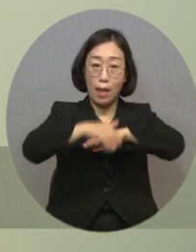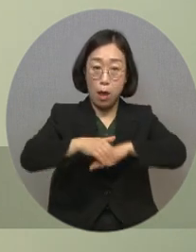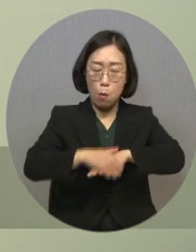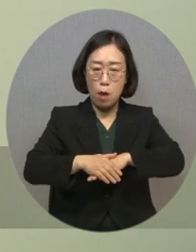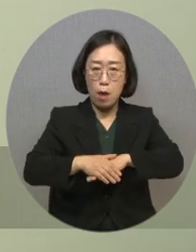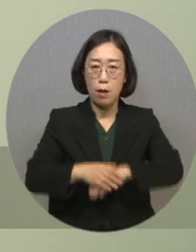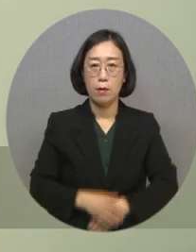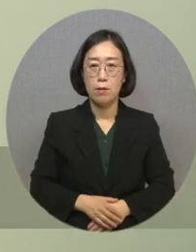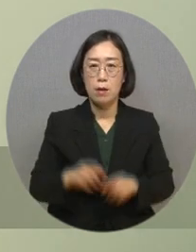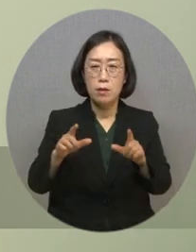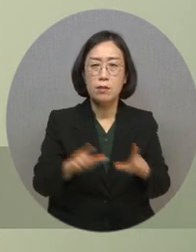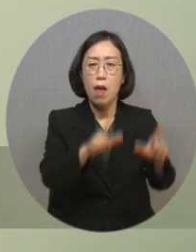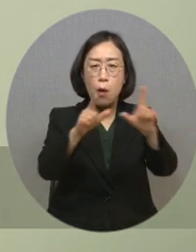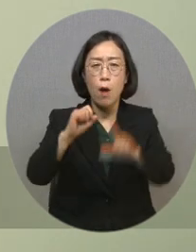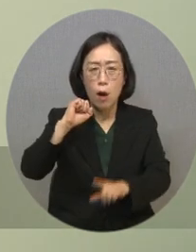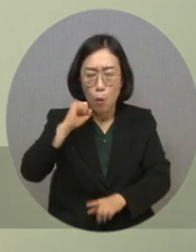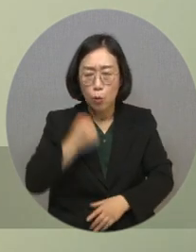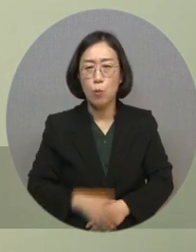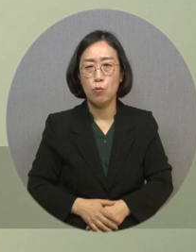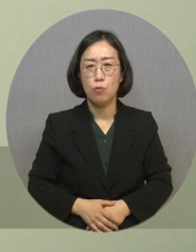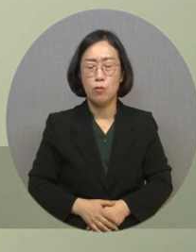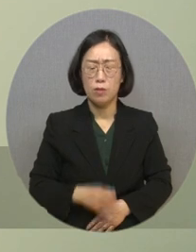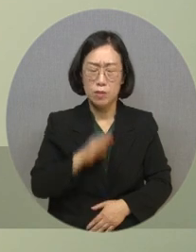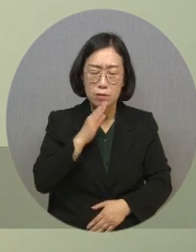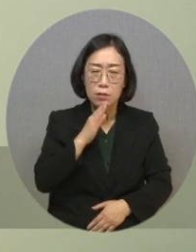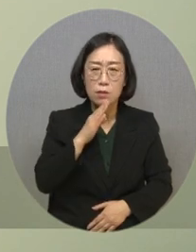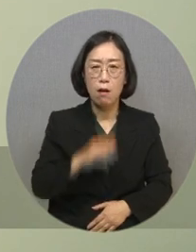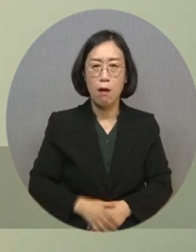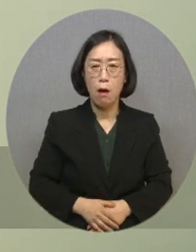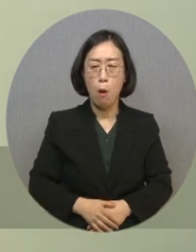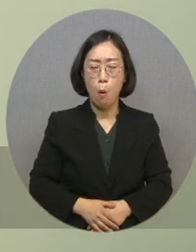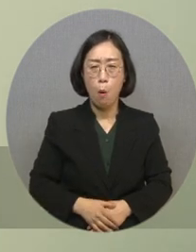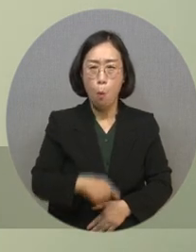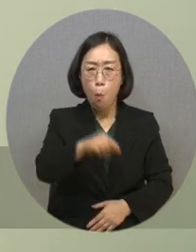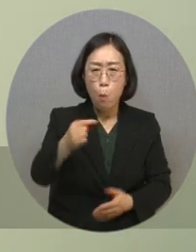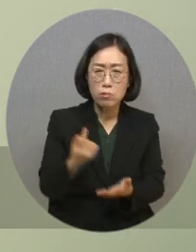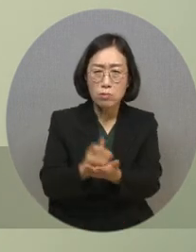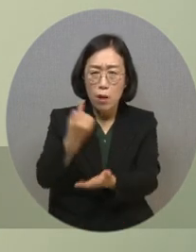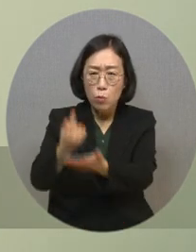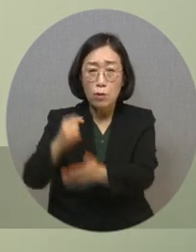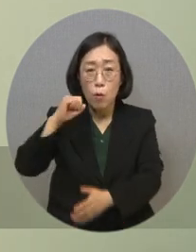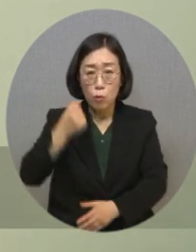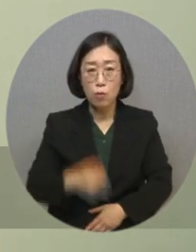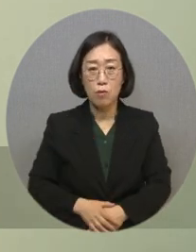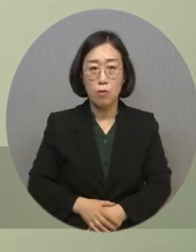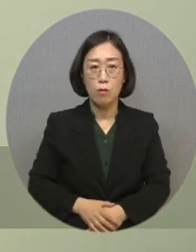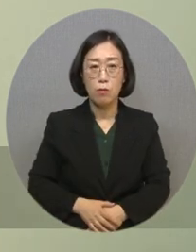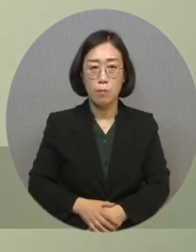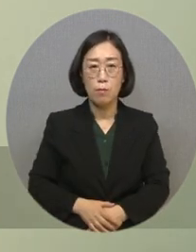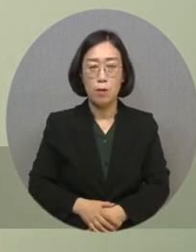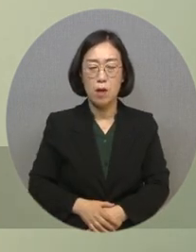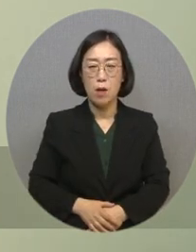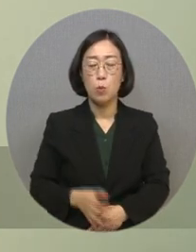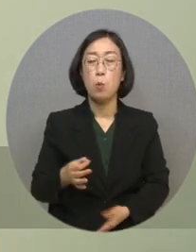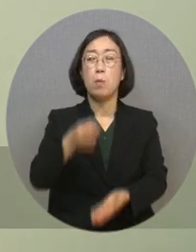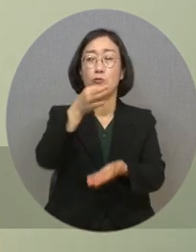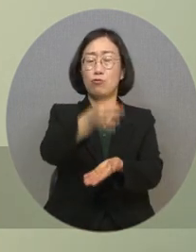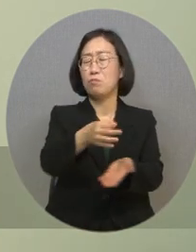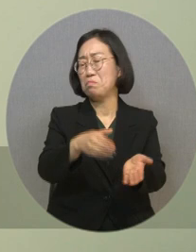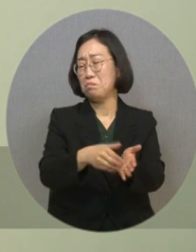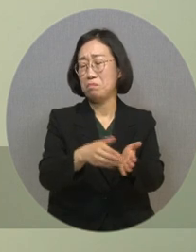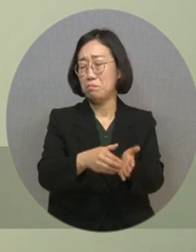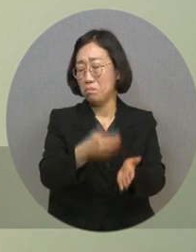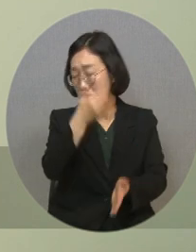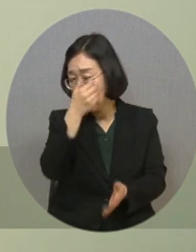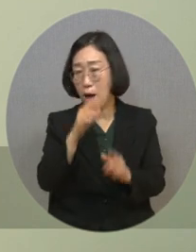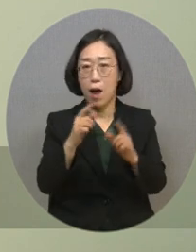취약 계층과 정말 소외된 계층을 그냥 스폰 돈으로 현금으로 스폰하는 그런 단체가 아닌 직접